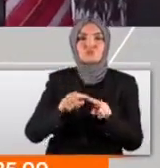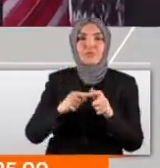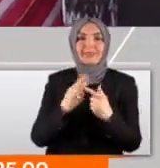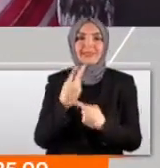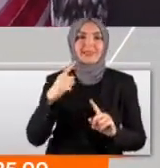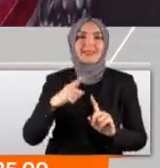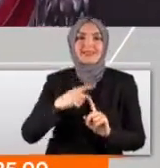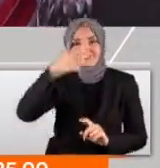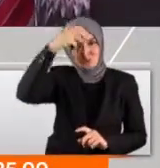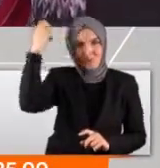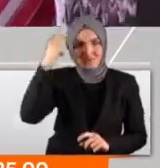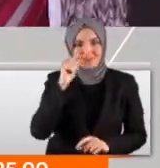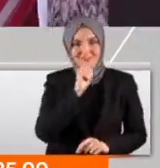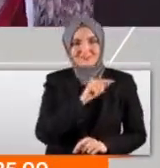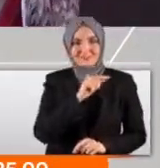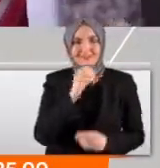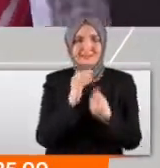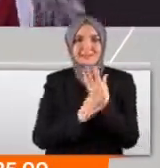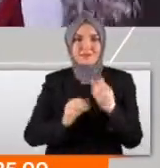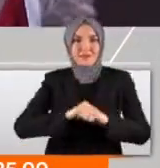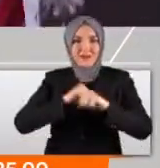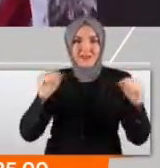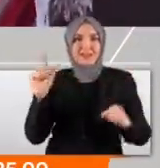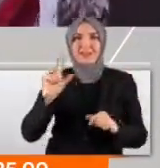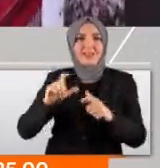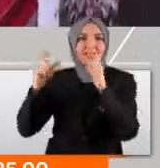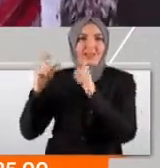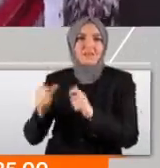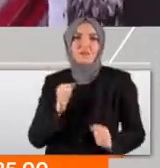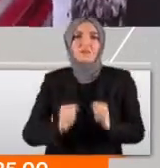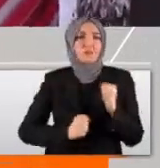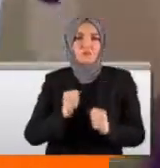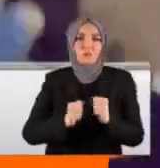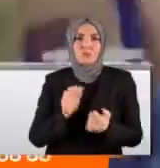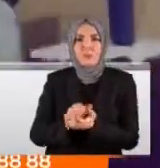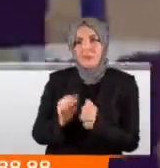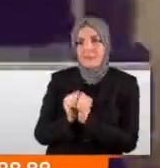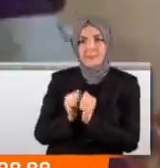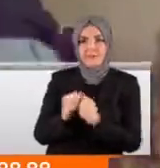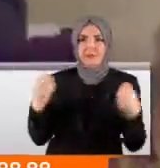Levent'te cross yapardı. Yanında kurt köpeğe koşardı o, antrenmanlıydı.